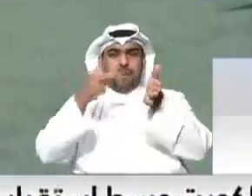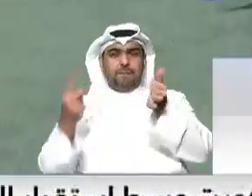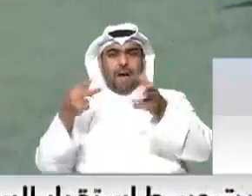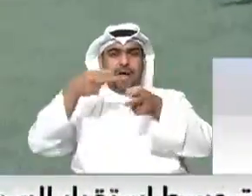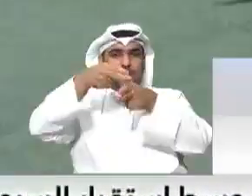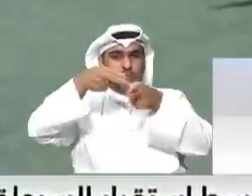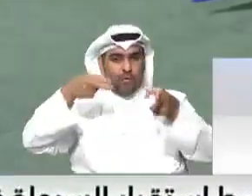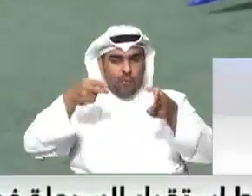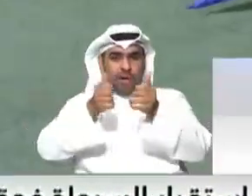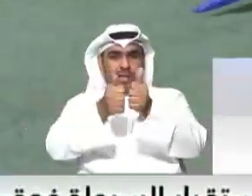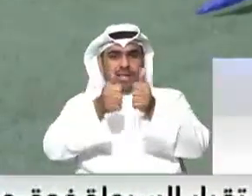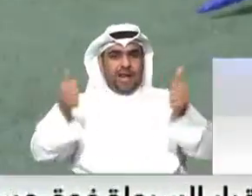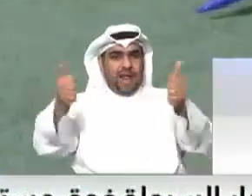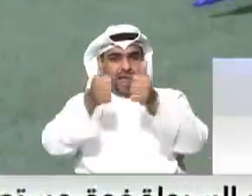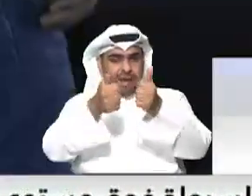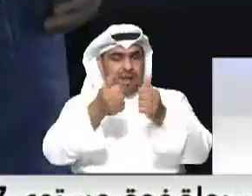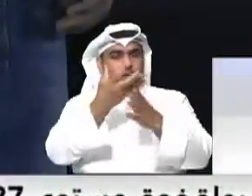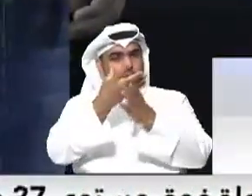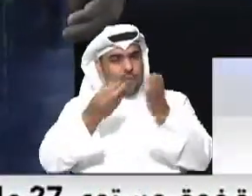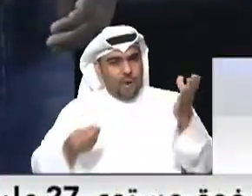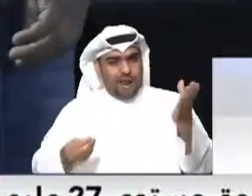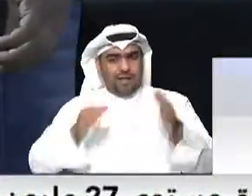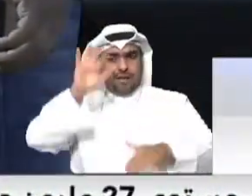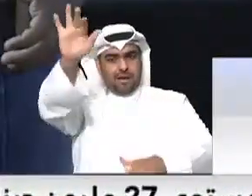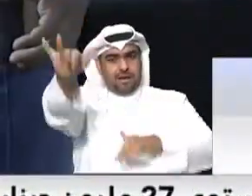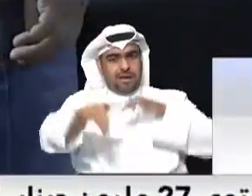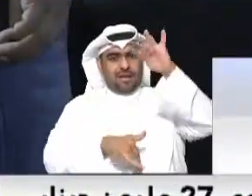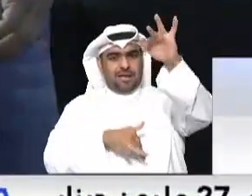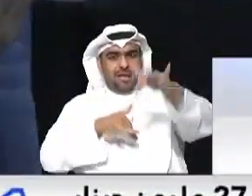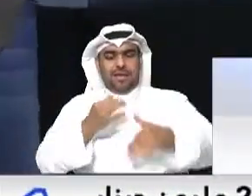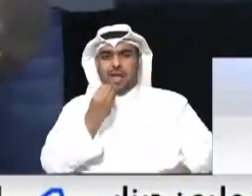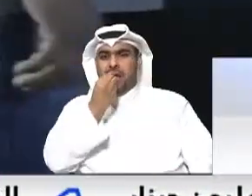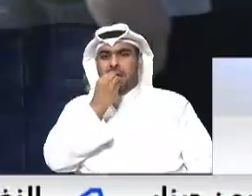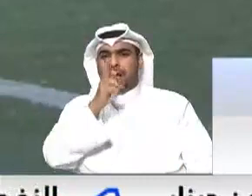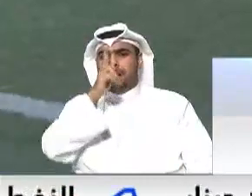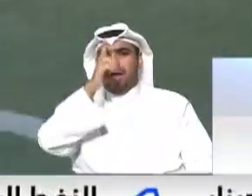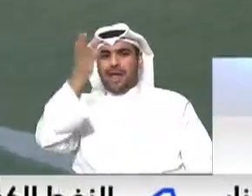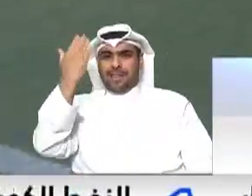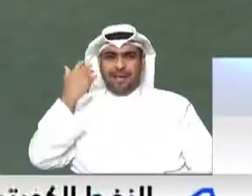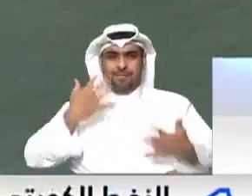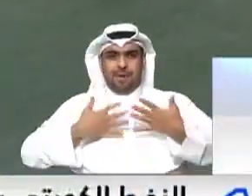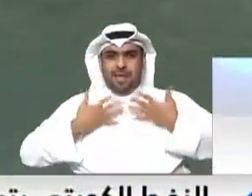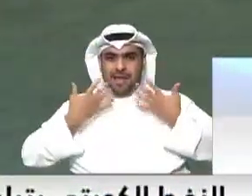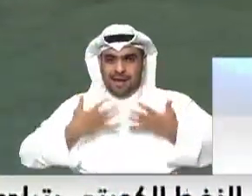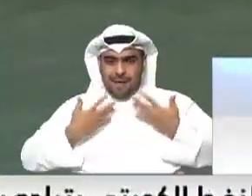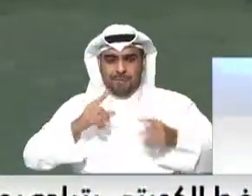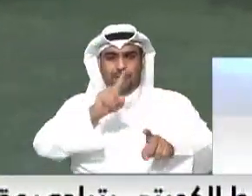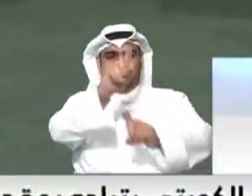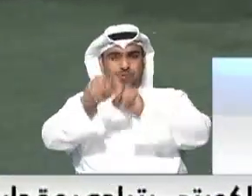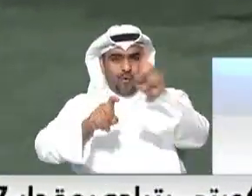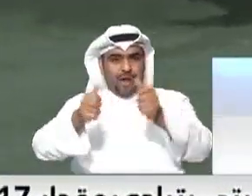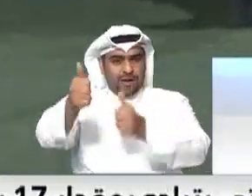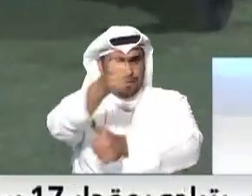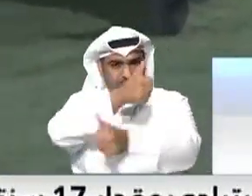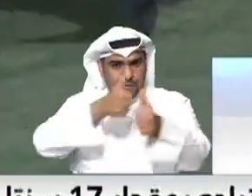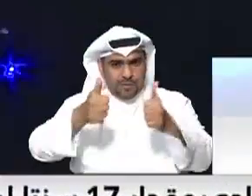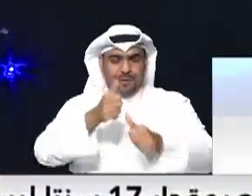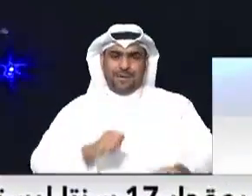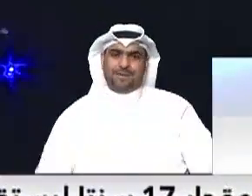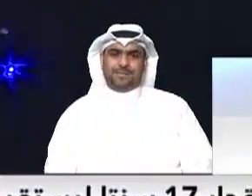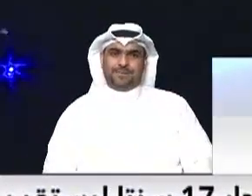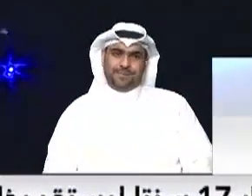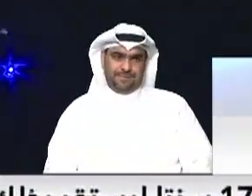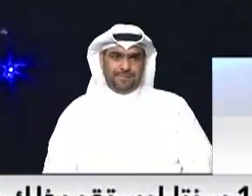واهاليهم الفعاليات الترفيهيه من الالعاب الشعبيه والاكلات الكويتيه القديمه والمسابقات وغيرها في هذه الليله